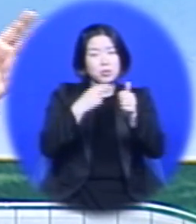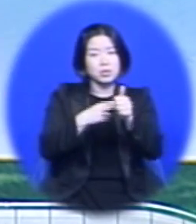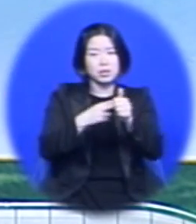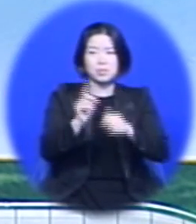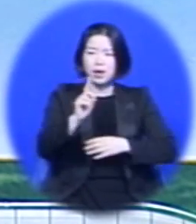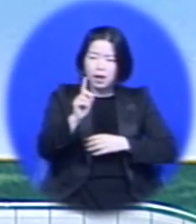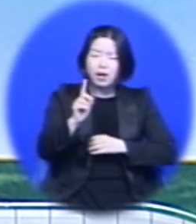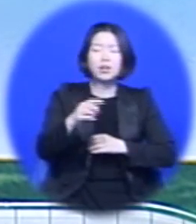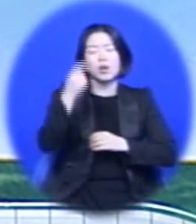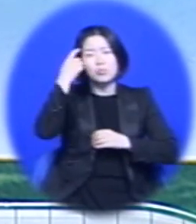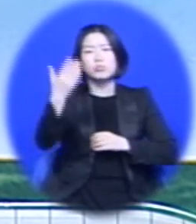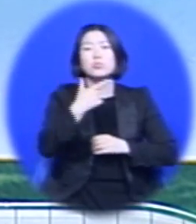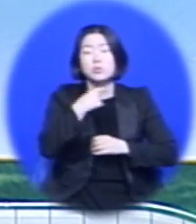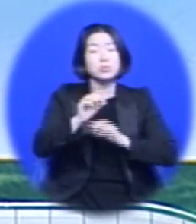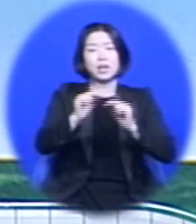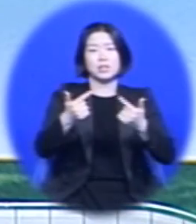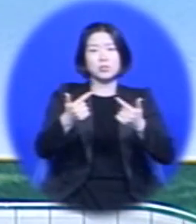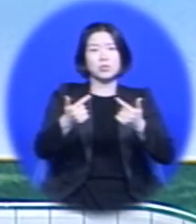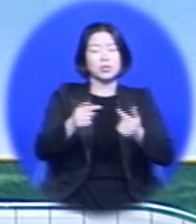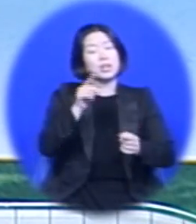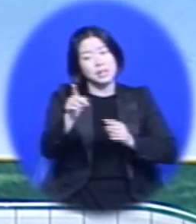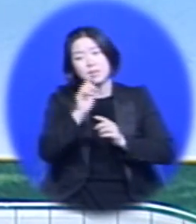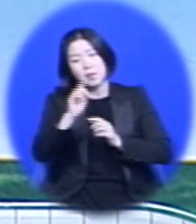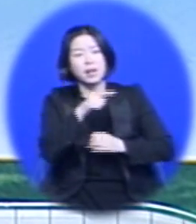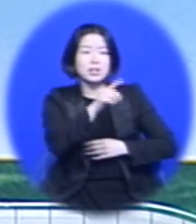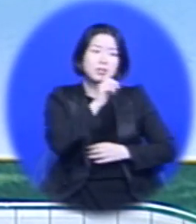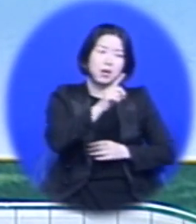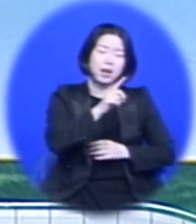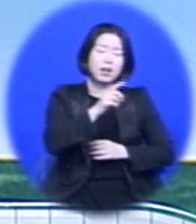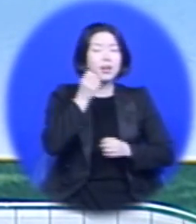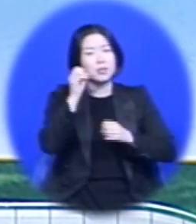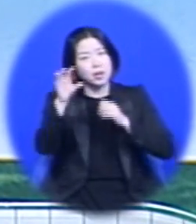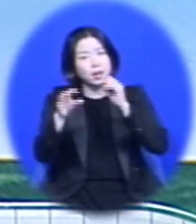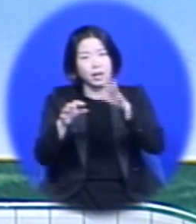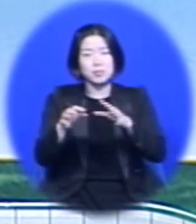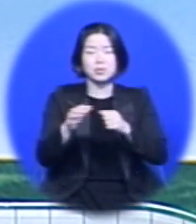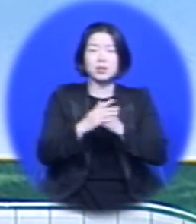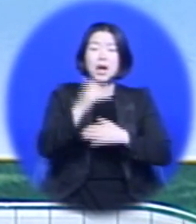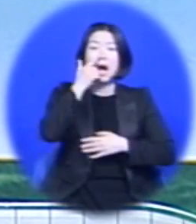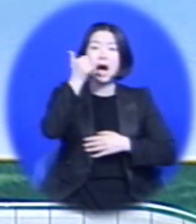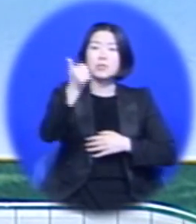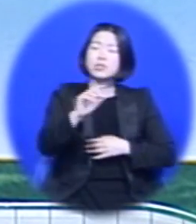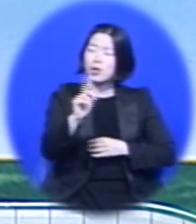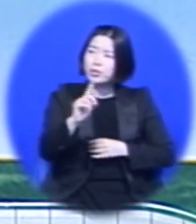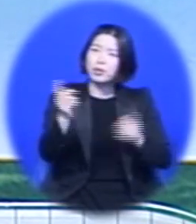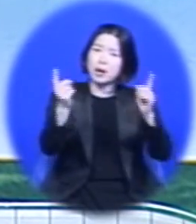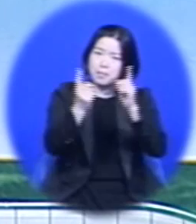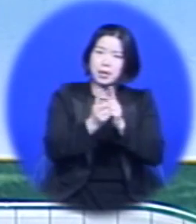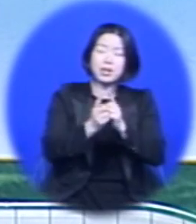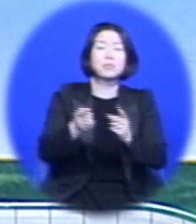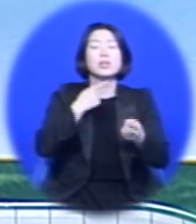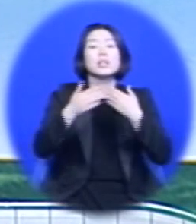물어보고 싶은 게 있는 게 아니고 그냥 이야기 저 이야기 던지면서 아버지와의 어떤 만남을